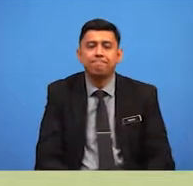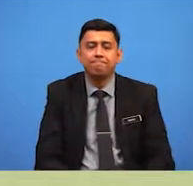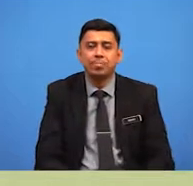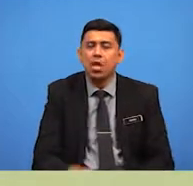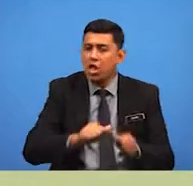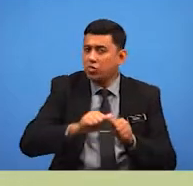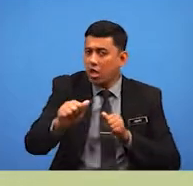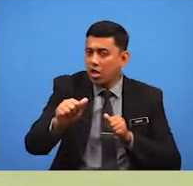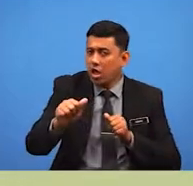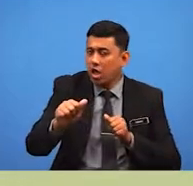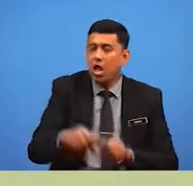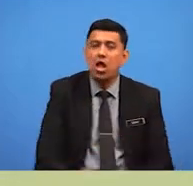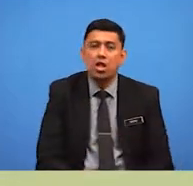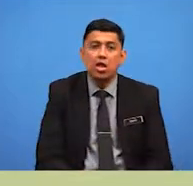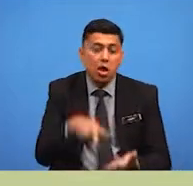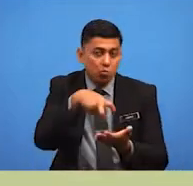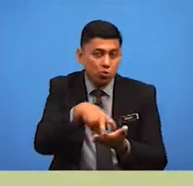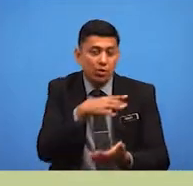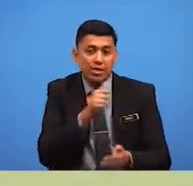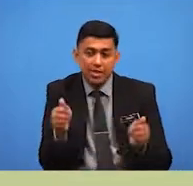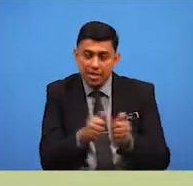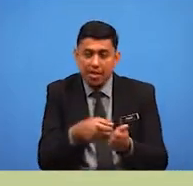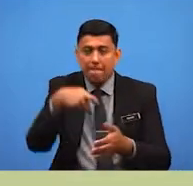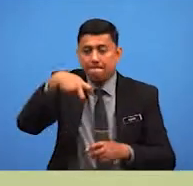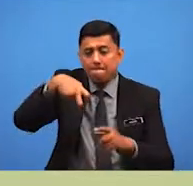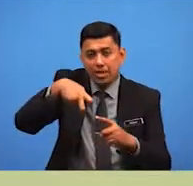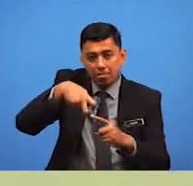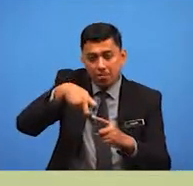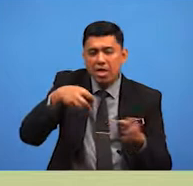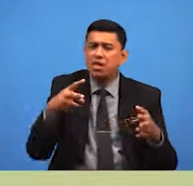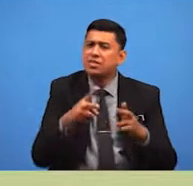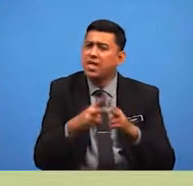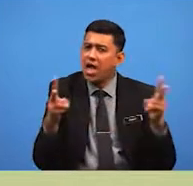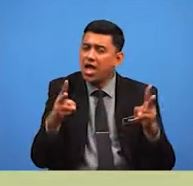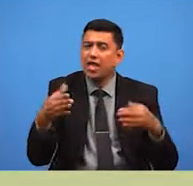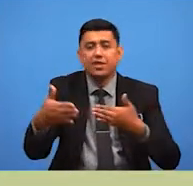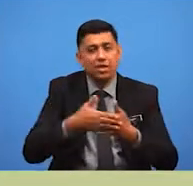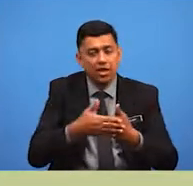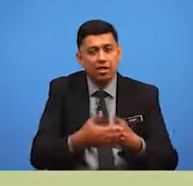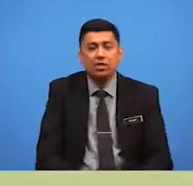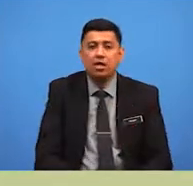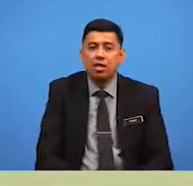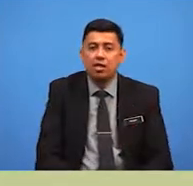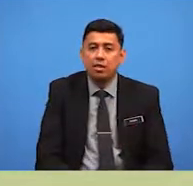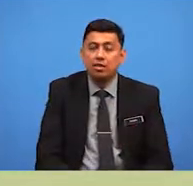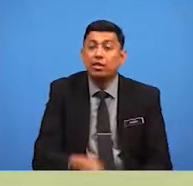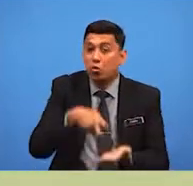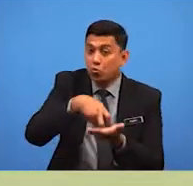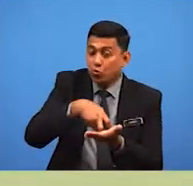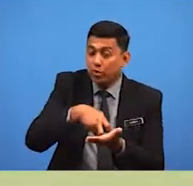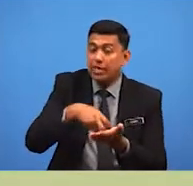Jarak di antara lutut dengan pelipat sangat dekat, iaitu lutut di hadapan